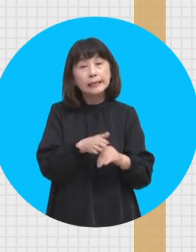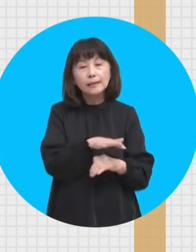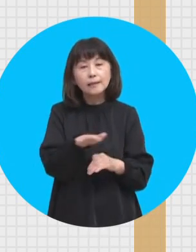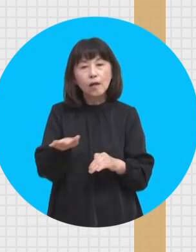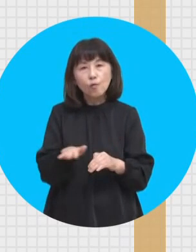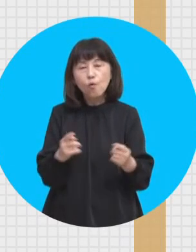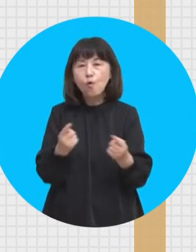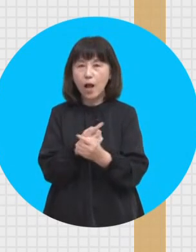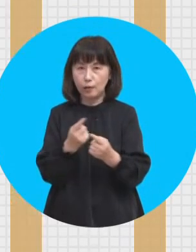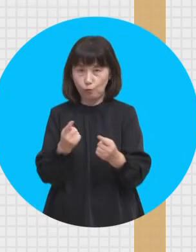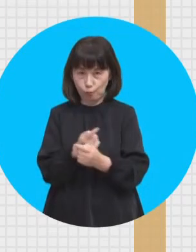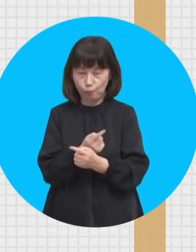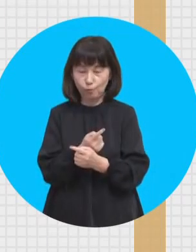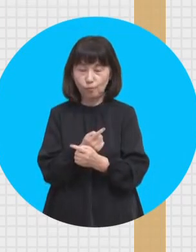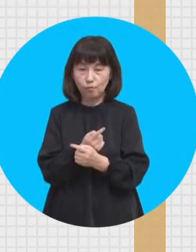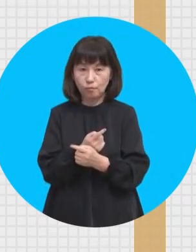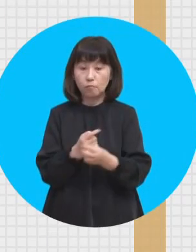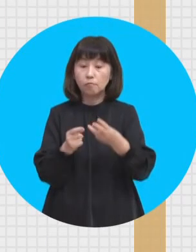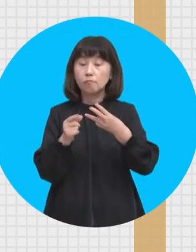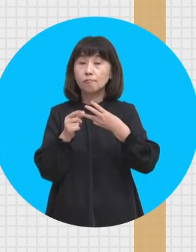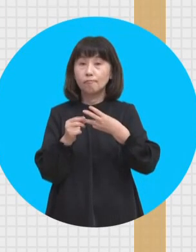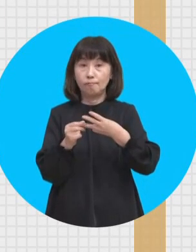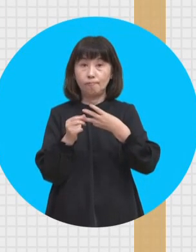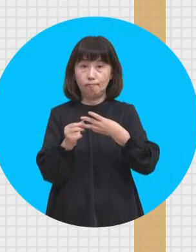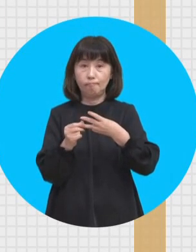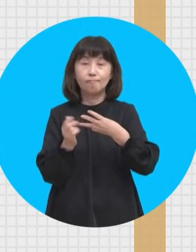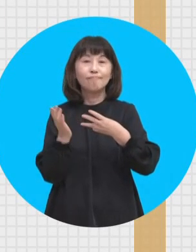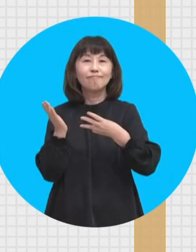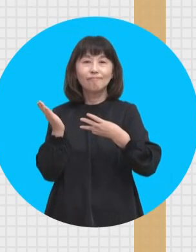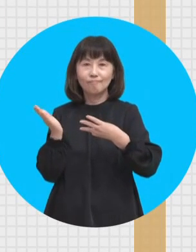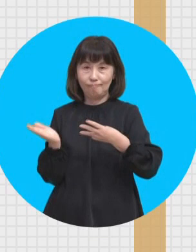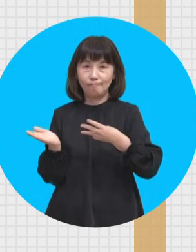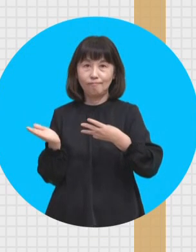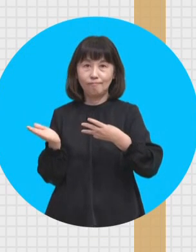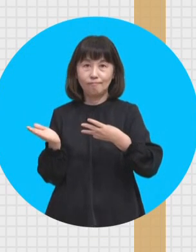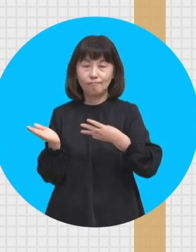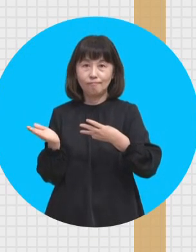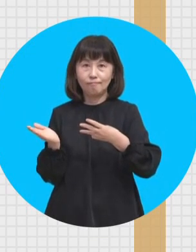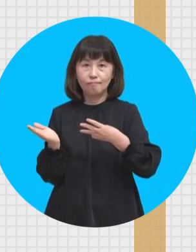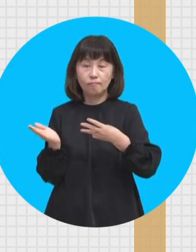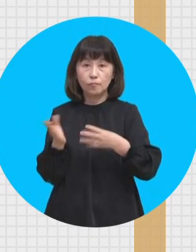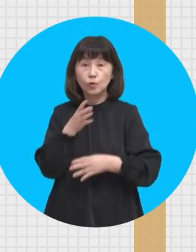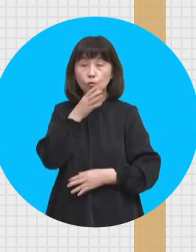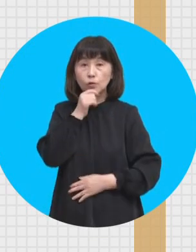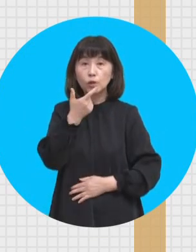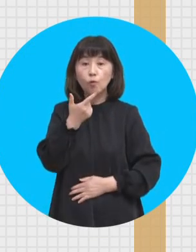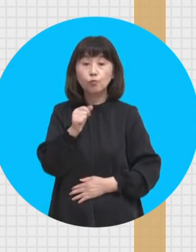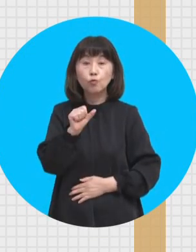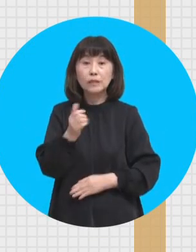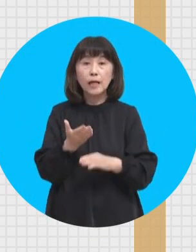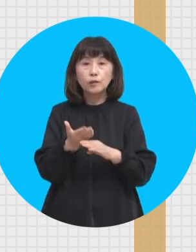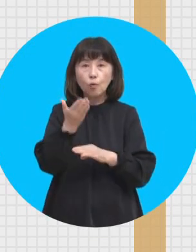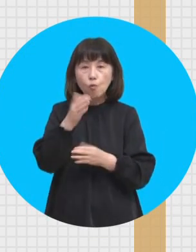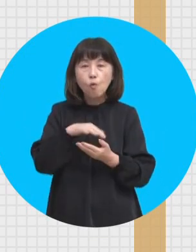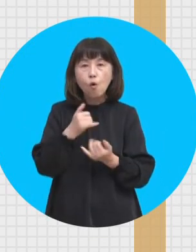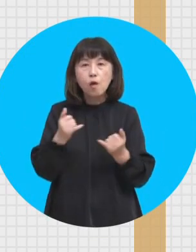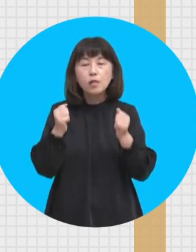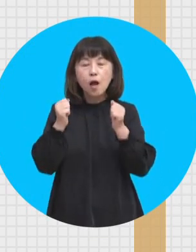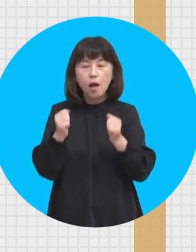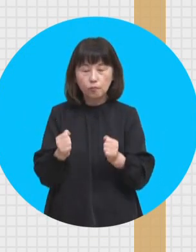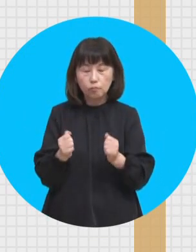。そして高齢者バリアフリー型の支援制度は、65歳以上の高齢者がいる世